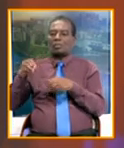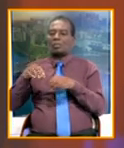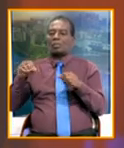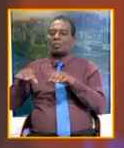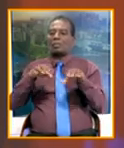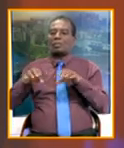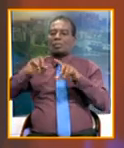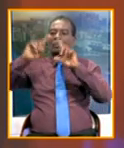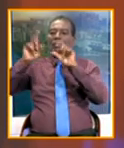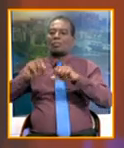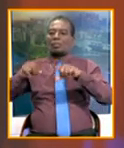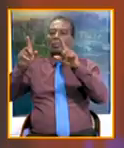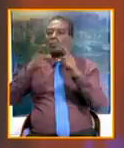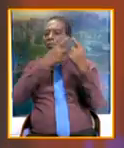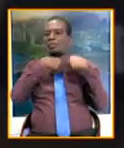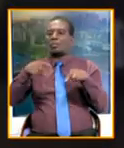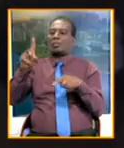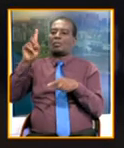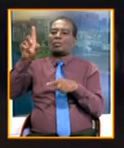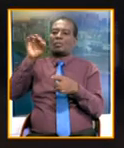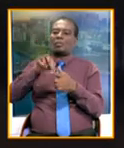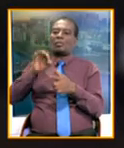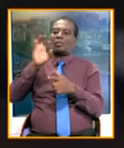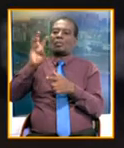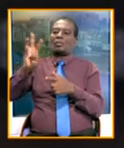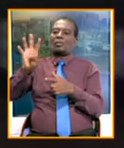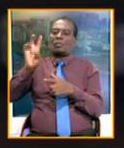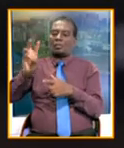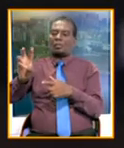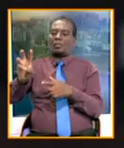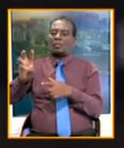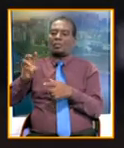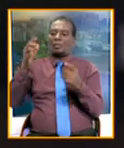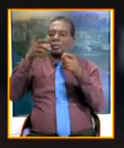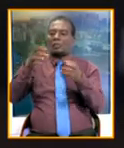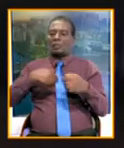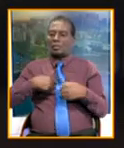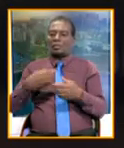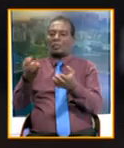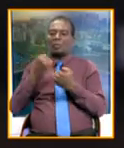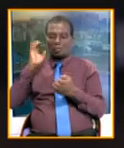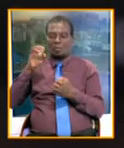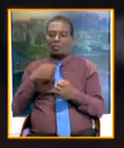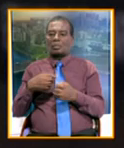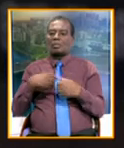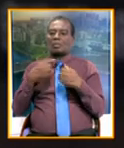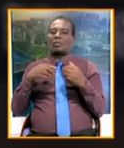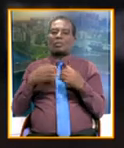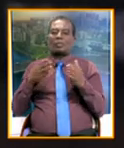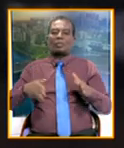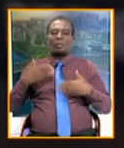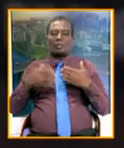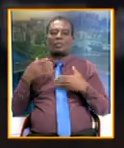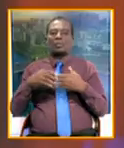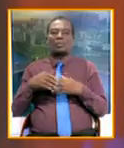l'UNESCO depuis 1946. Je voudrais en ce moment précis réitérer la gratitude de la Côte d'Ivoire